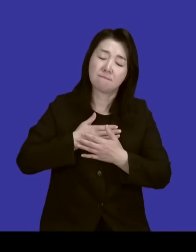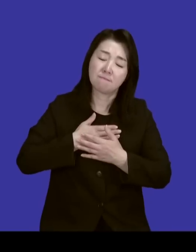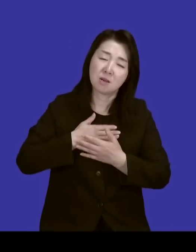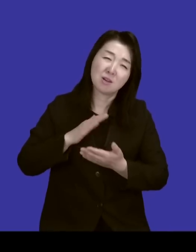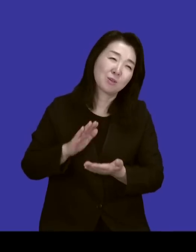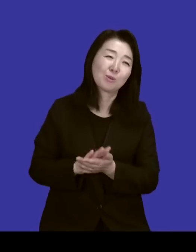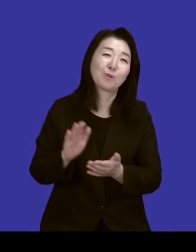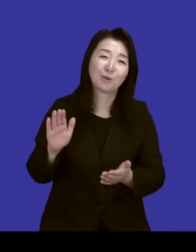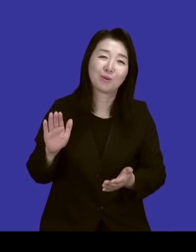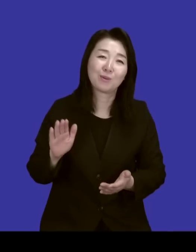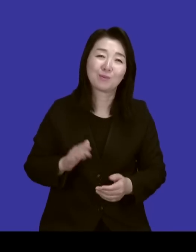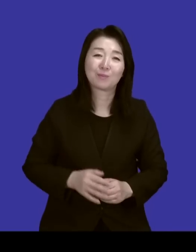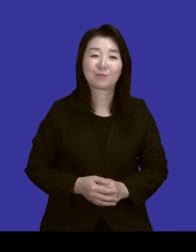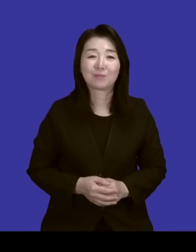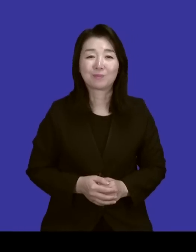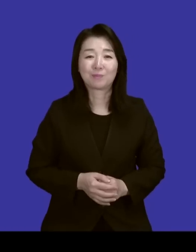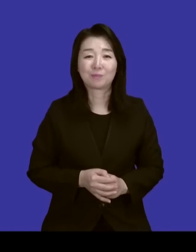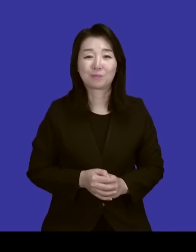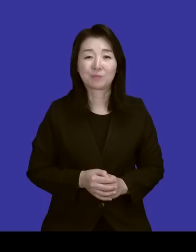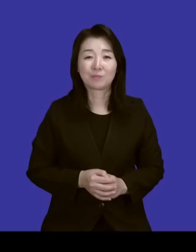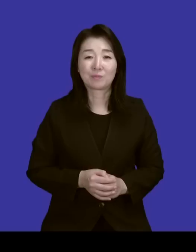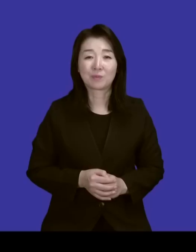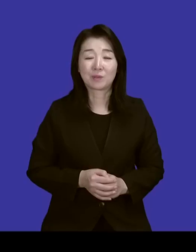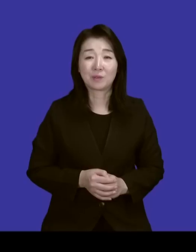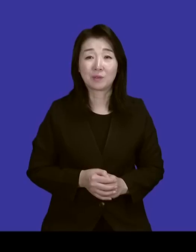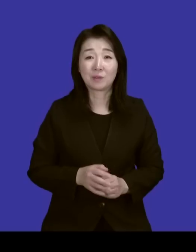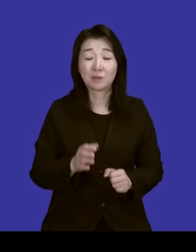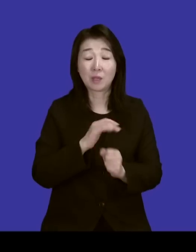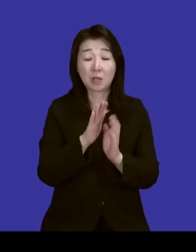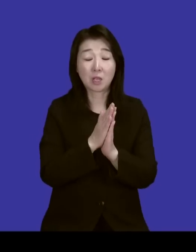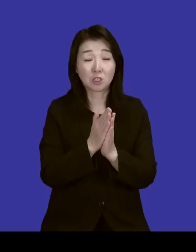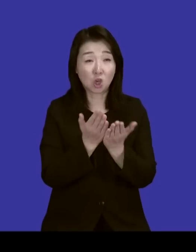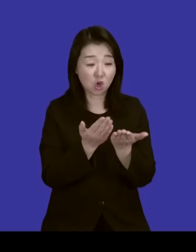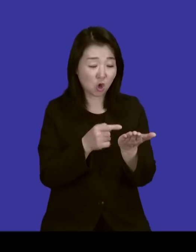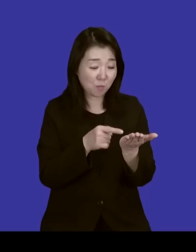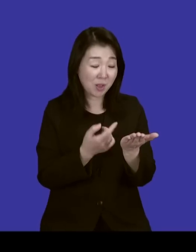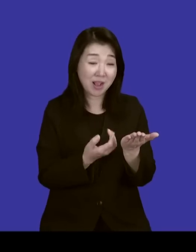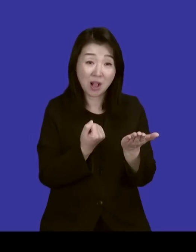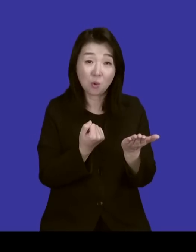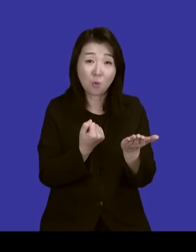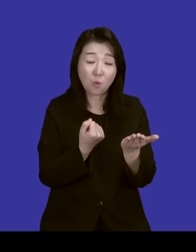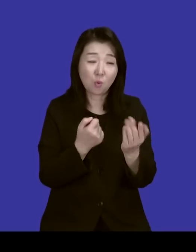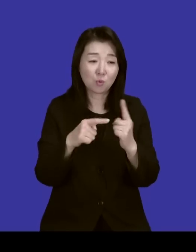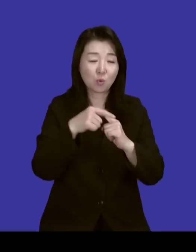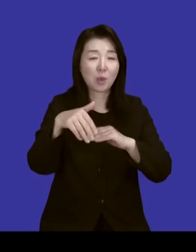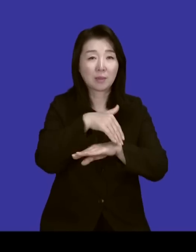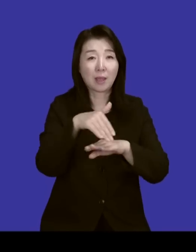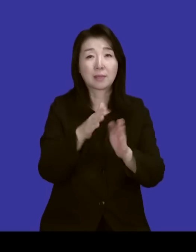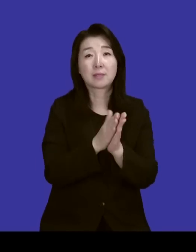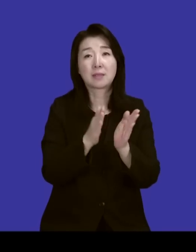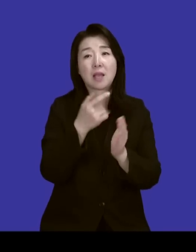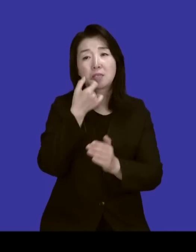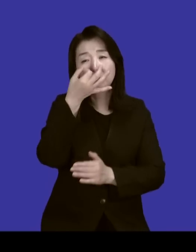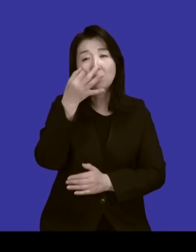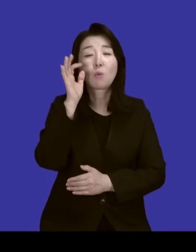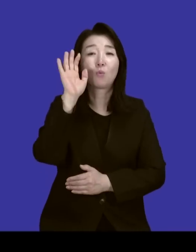그래서 제가 성경 손에 잡고 교회 나가기 시작한 지 그때가 한 10개월 지나서 예.